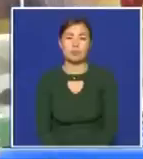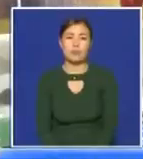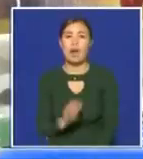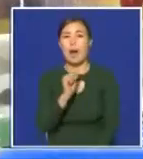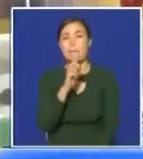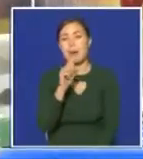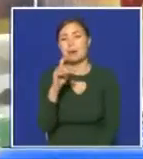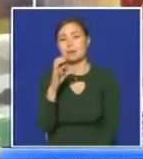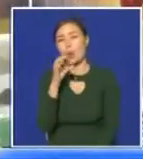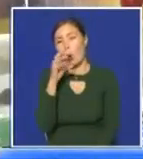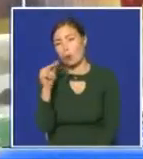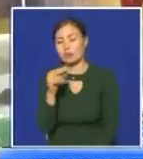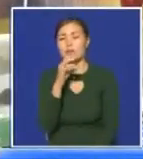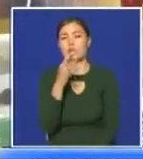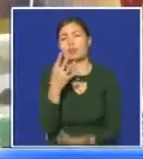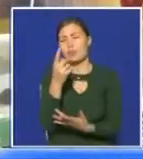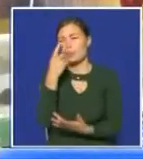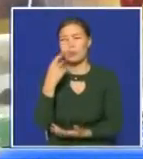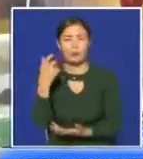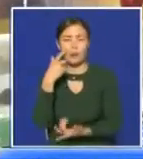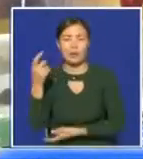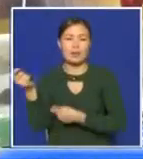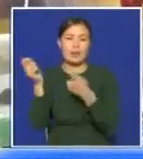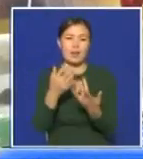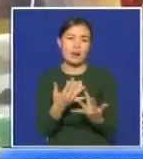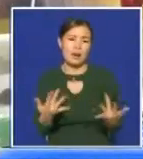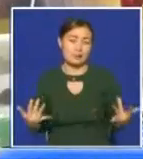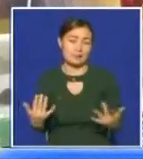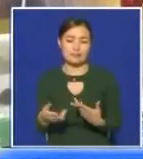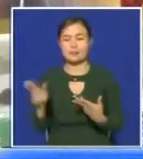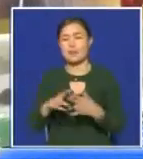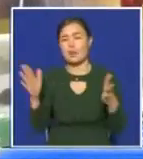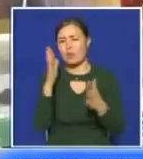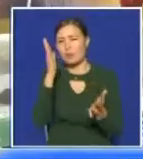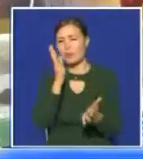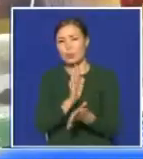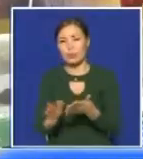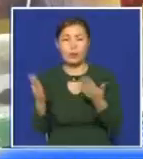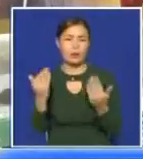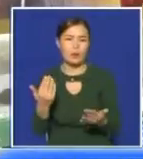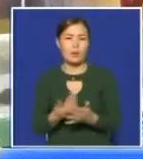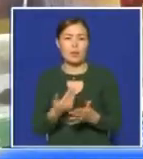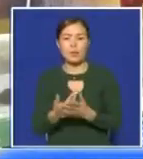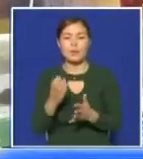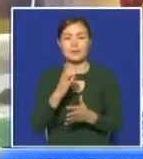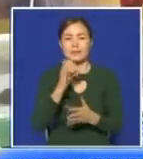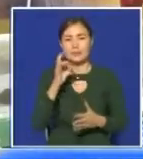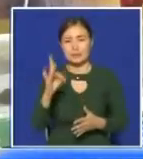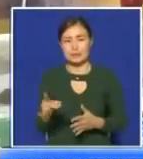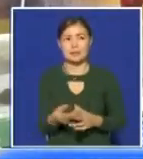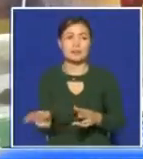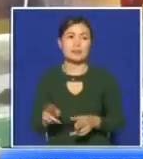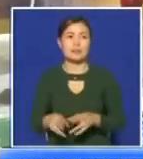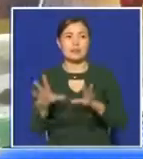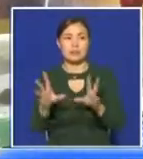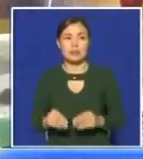Абхазия, Кубань, Сочиден аз-аздан ең дәмді деген тағамдардың түр-түрін әкелдік. Табиғи таза өнімдер. Мысалы, ірімшіктің өзінің көп деген түрі